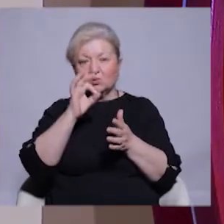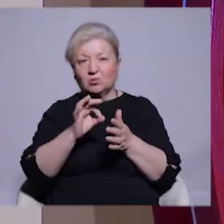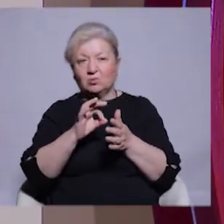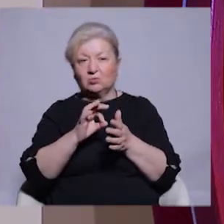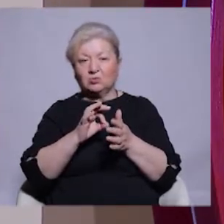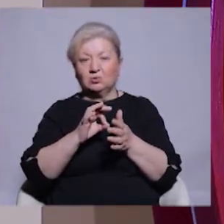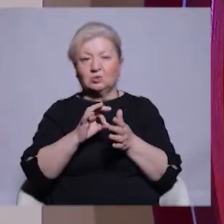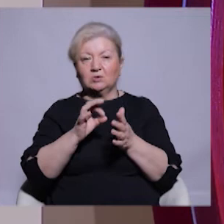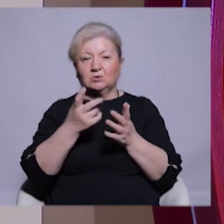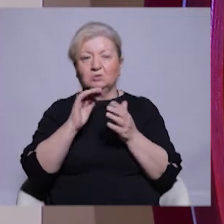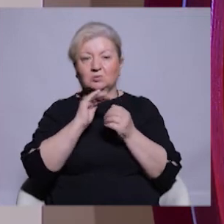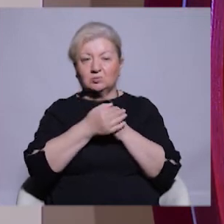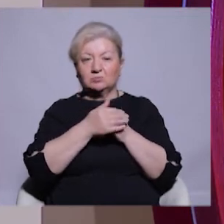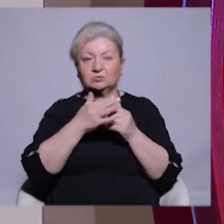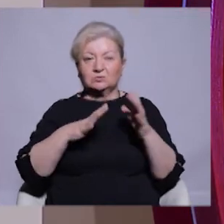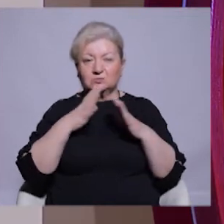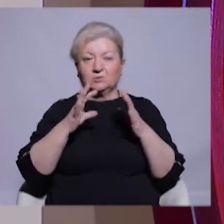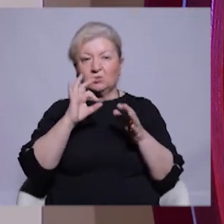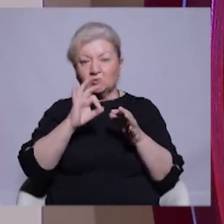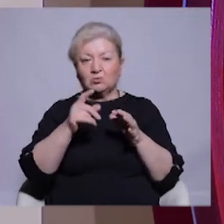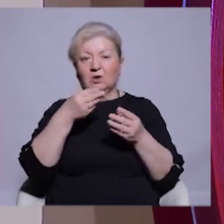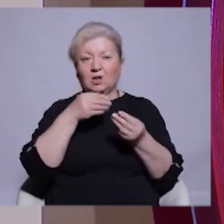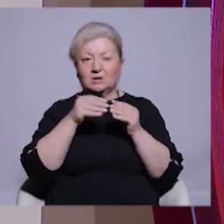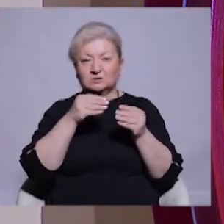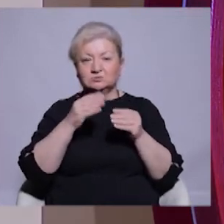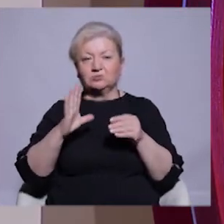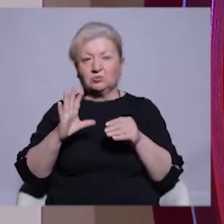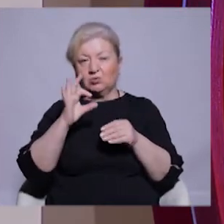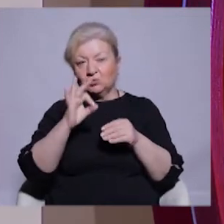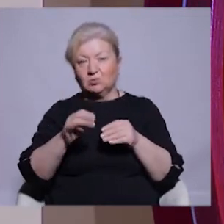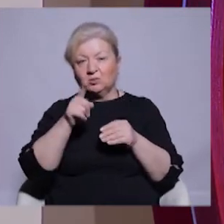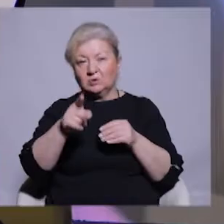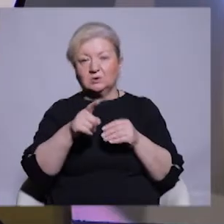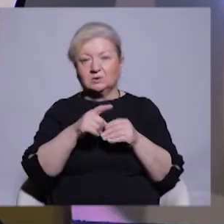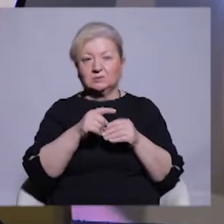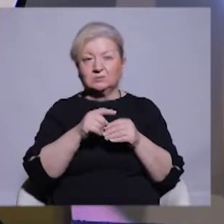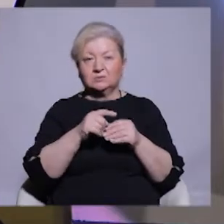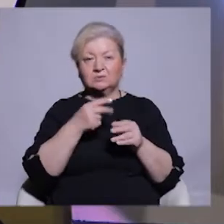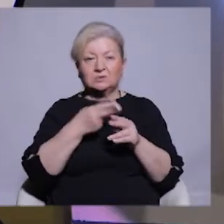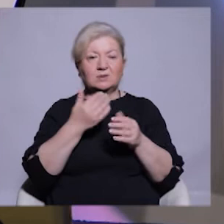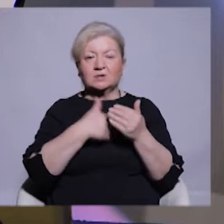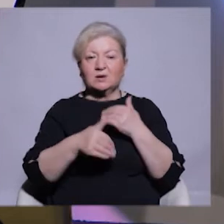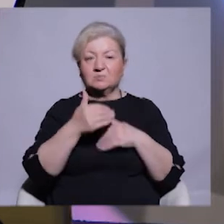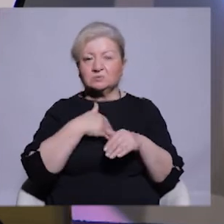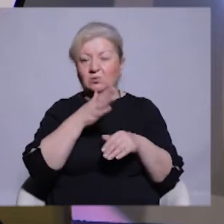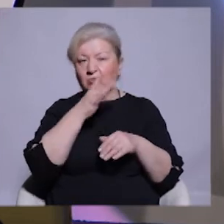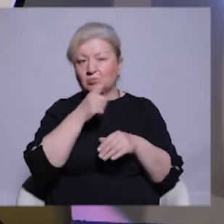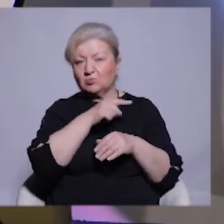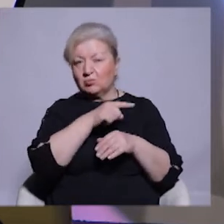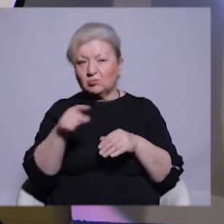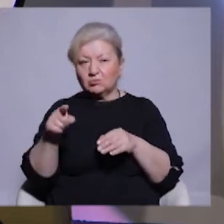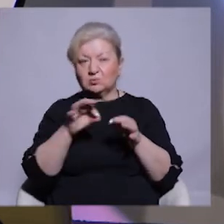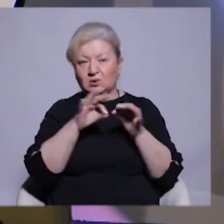0, პოტენციური ენერგია გრავიტაციული 0 და ელასტიური 0, ეს ნებისმიერი დროის მონაკვეთში